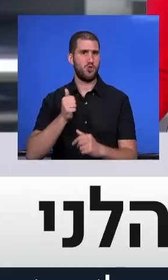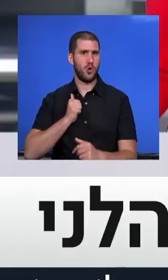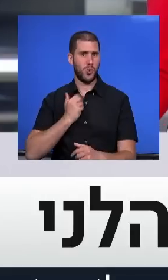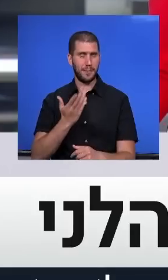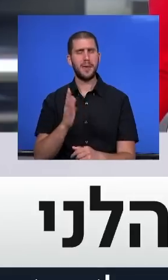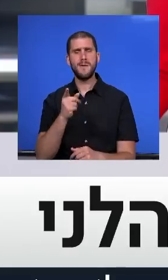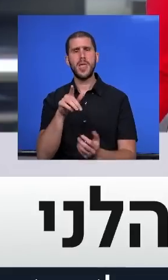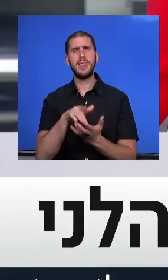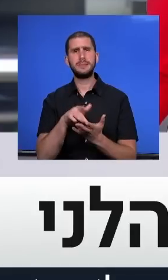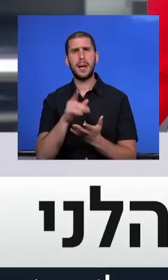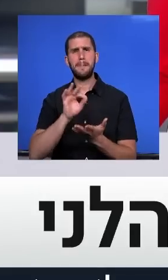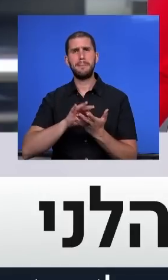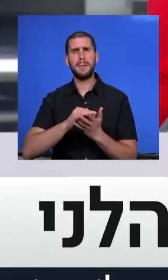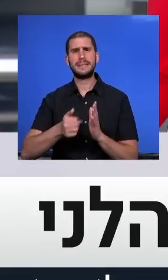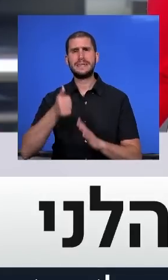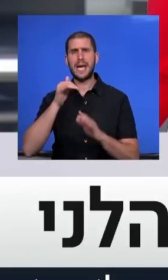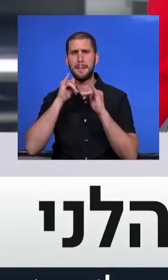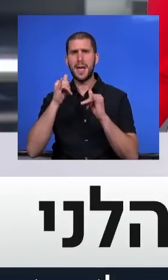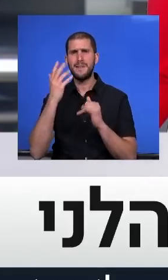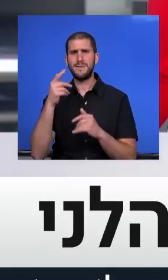אתה נמצא כשהשרה רגב על הקו?